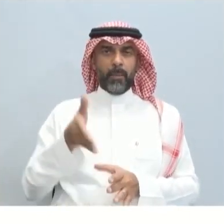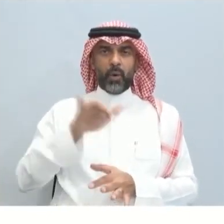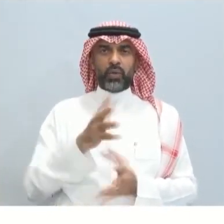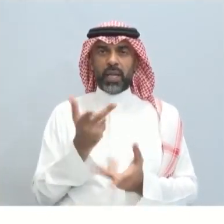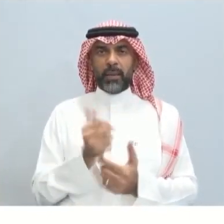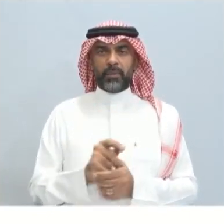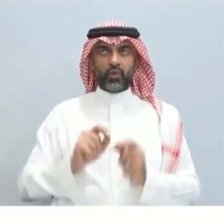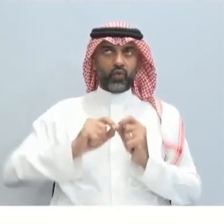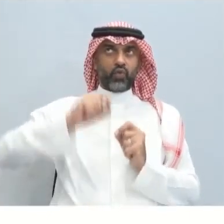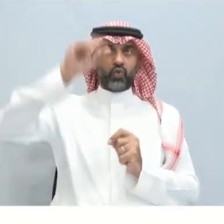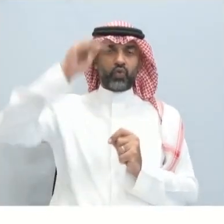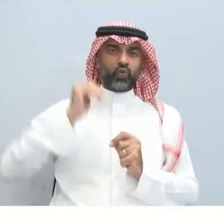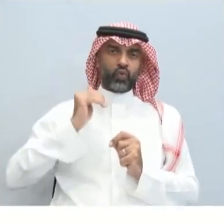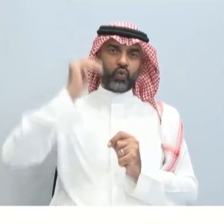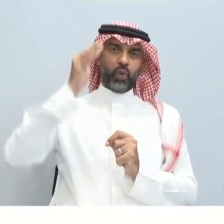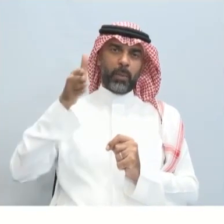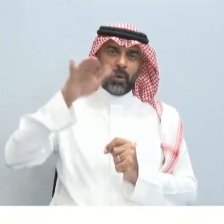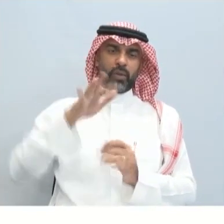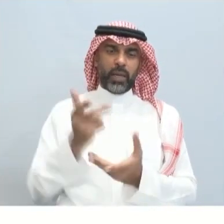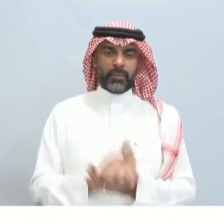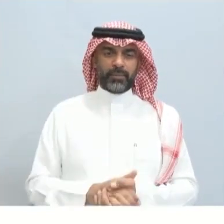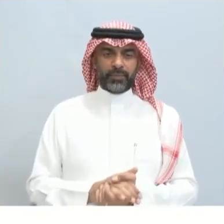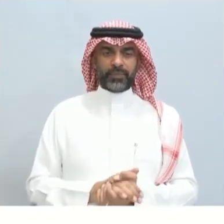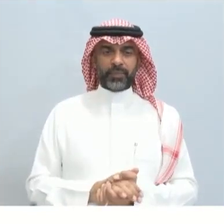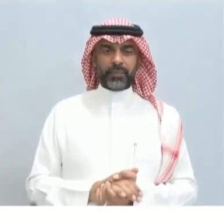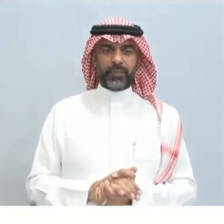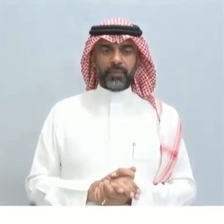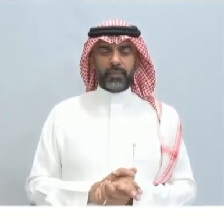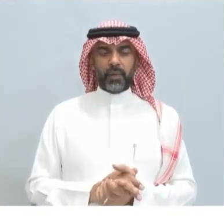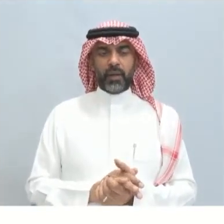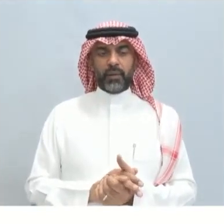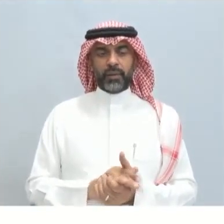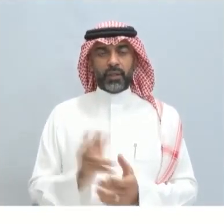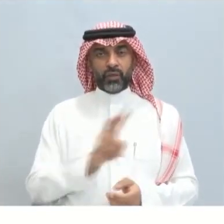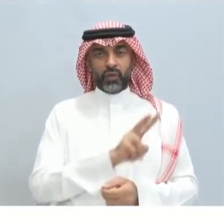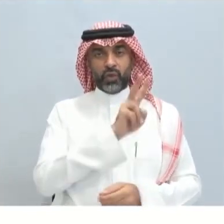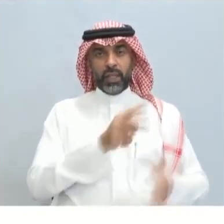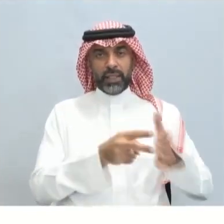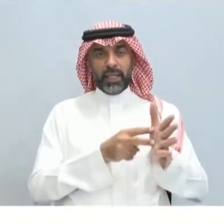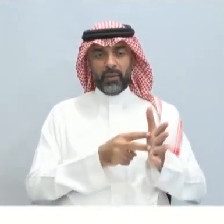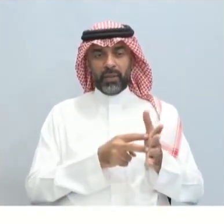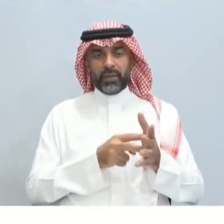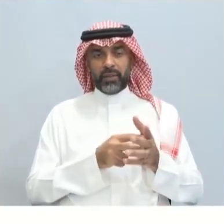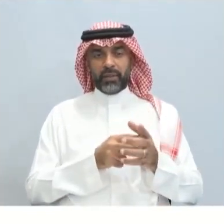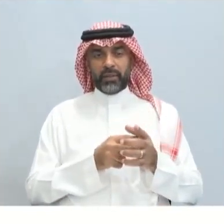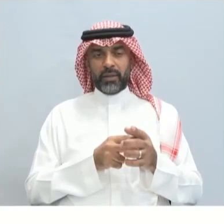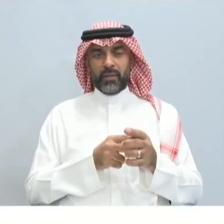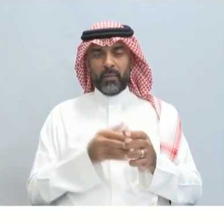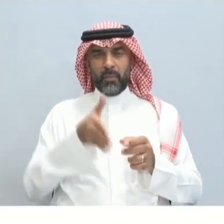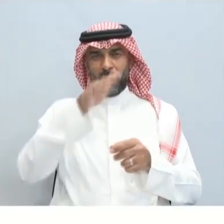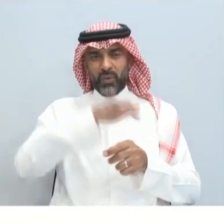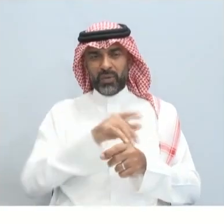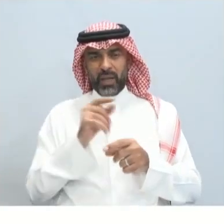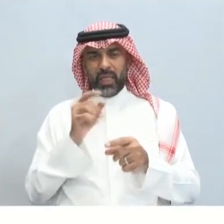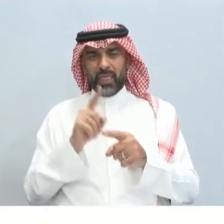عباره عن هنا من العلاقه هذه ان السرعه عباره عن حاصل ضرب الطول الموجي في التردد